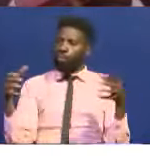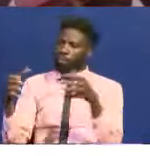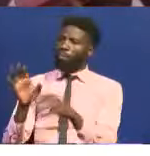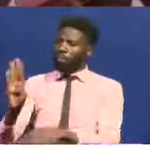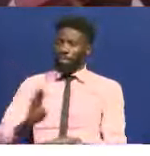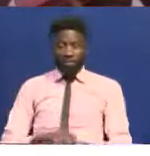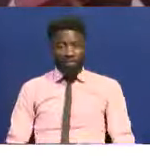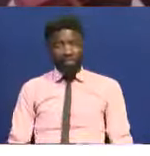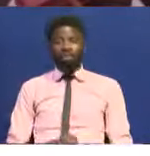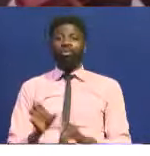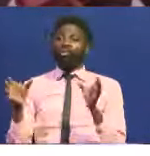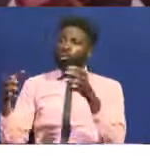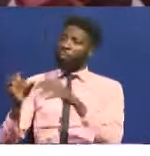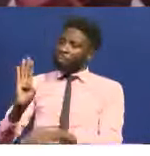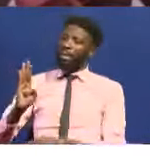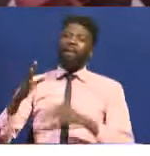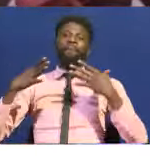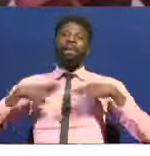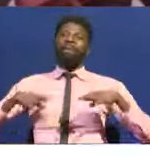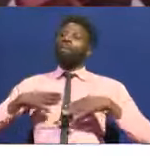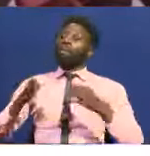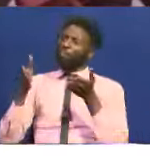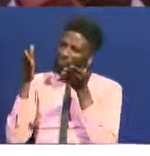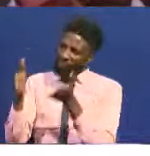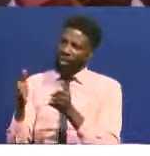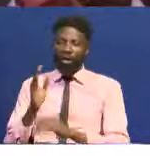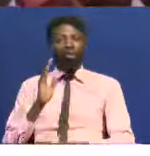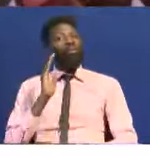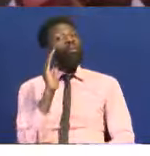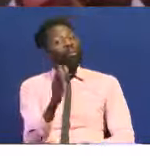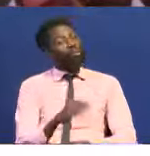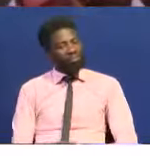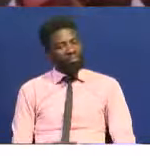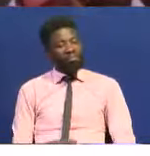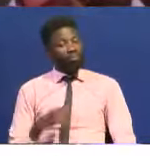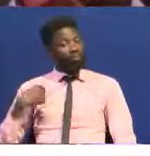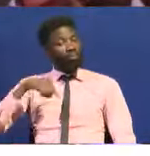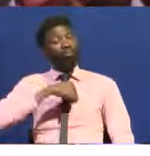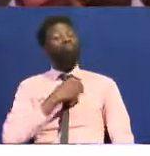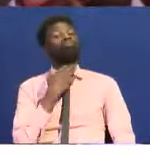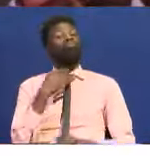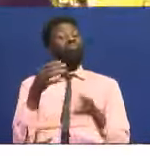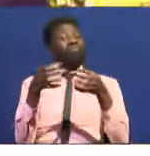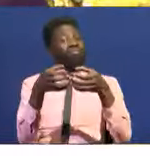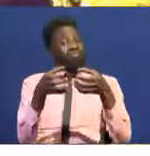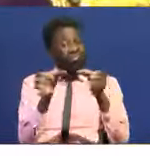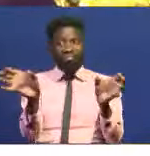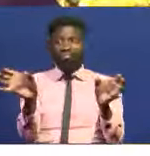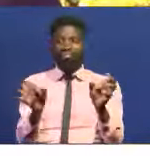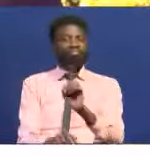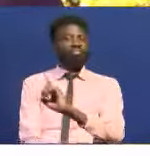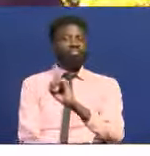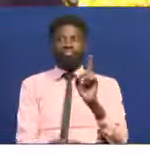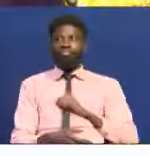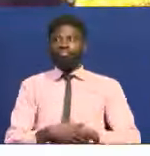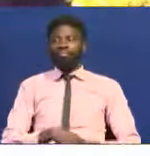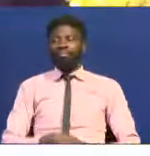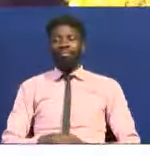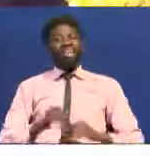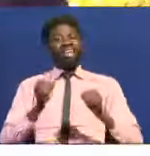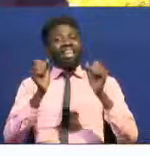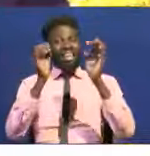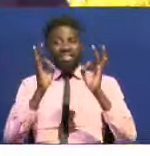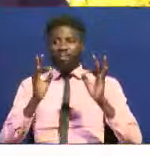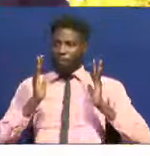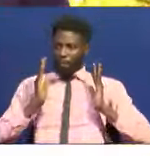B itakuwa na wananchi. Na sisi hatutaki hiyo mgawanyiko. Mimi kama kuna mtu